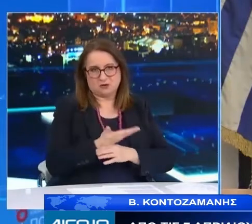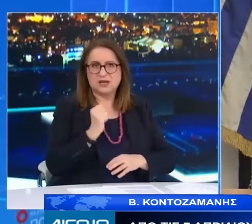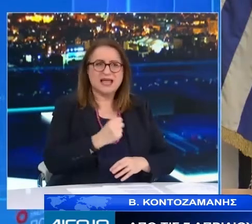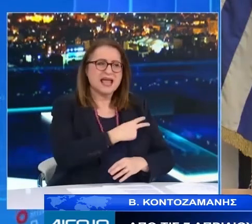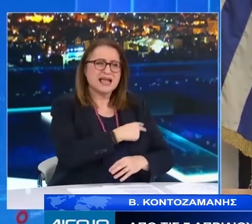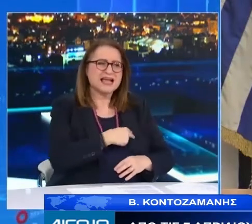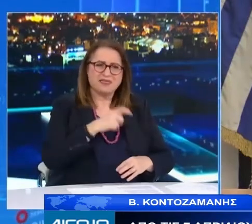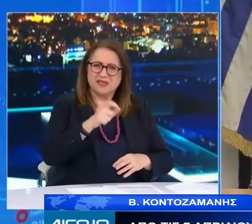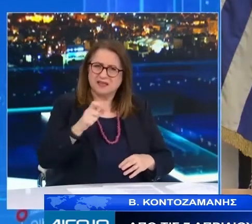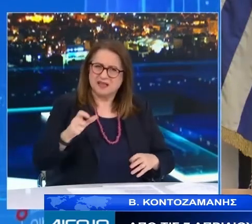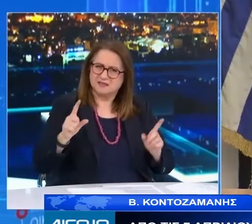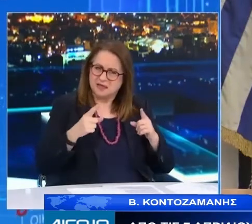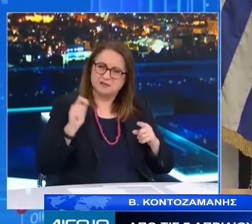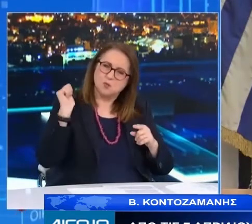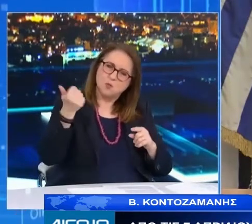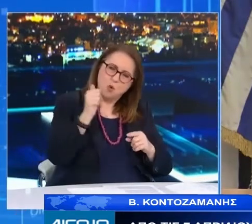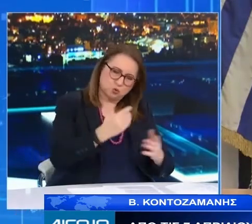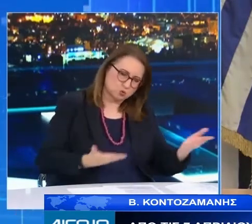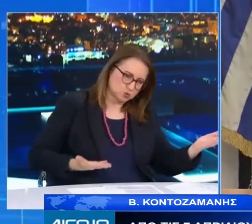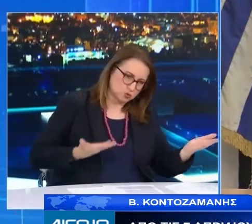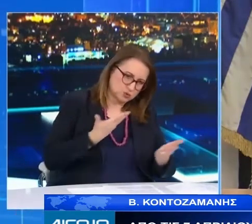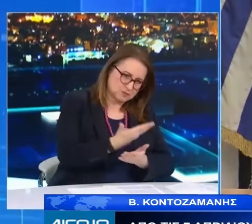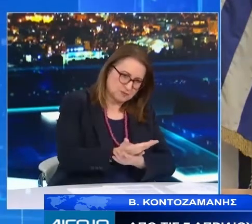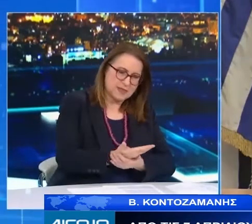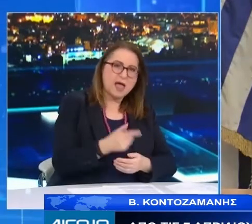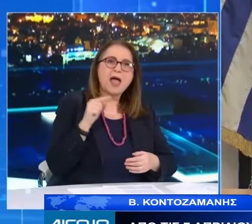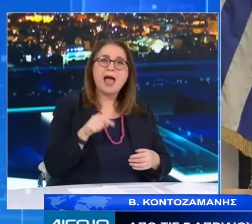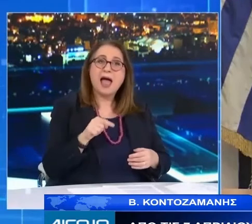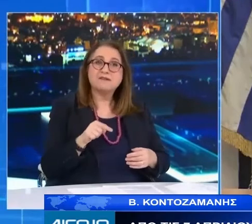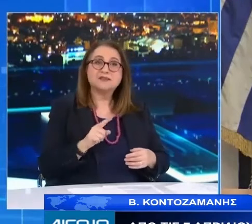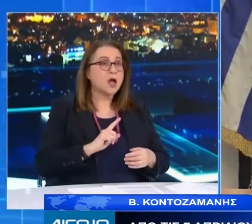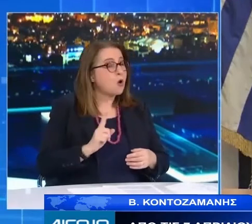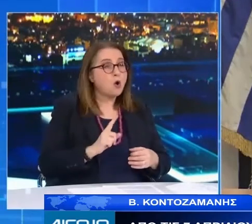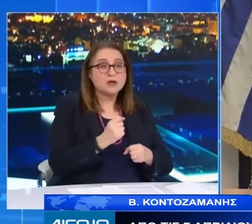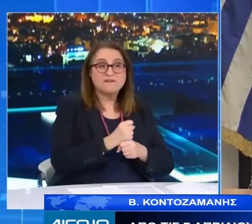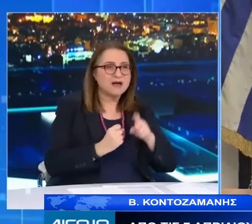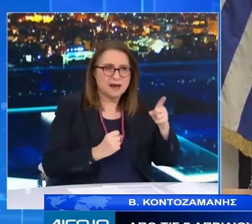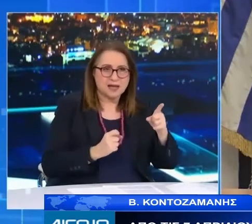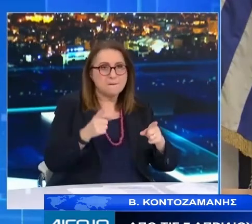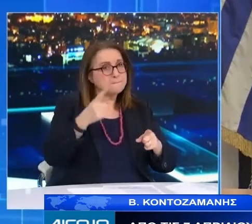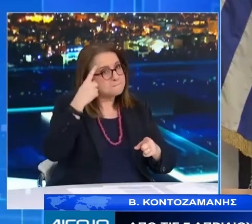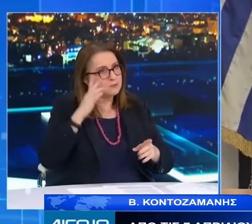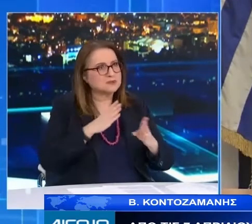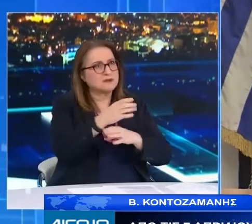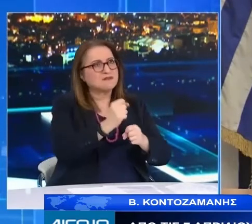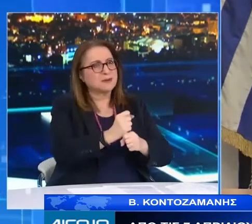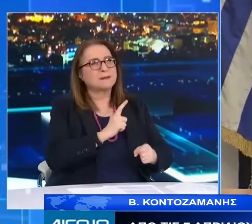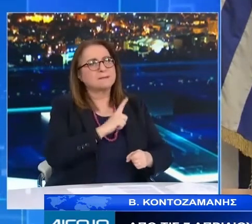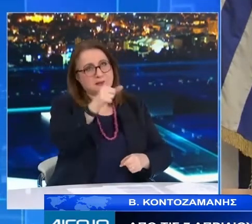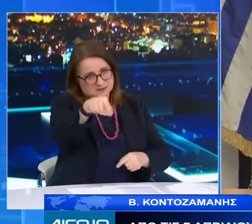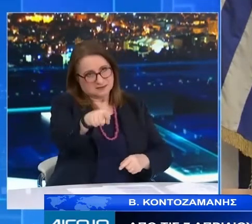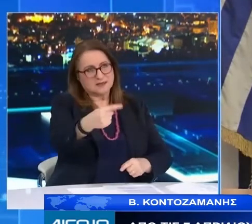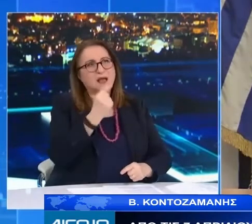γίνονται αποκλειστικά κατοίκων και όχι στα φαρμακεία, που απλώς θα παραδίδουν τη συσκευασία του